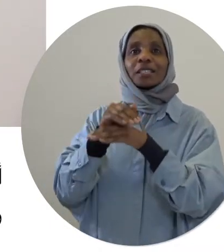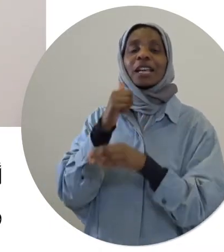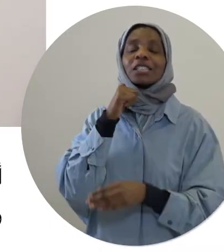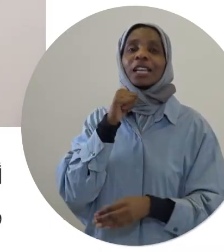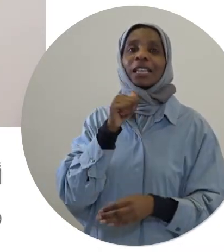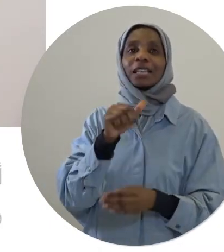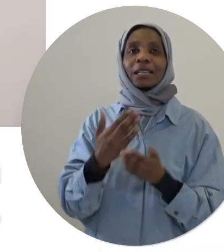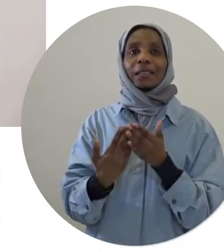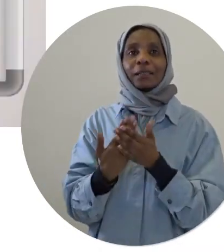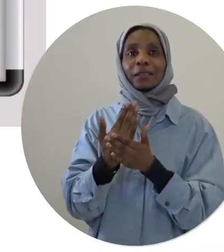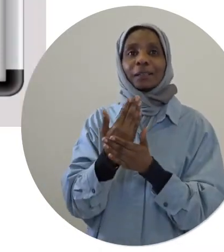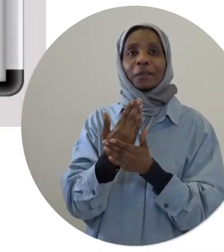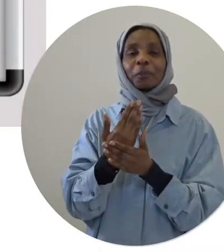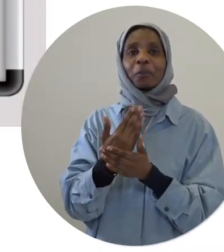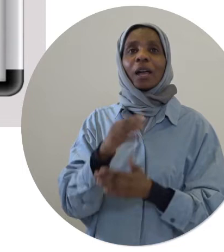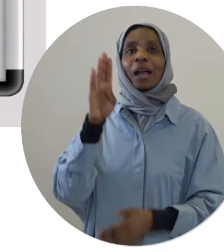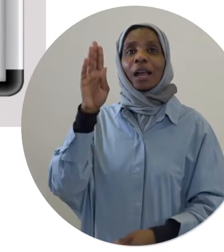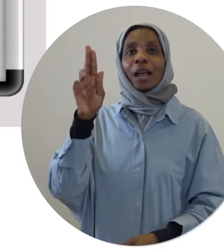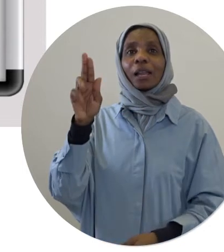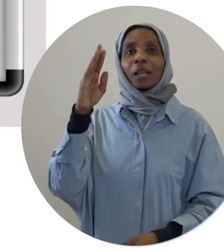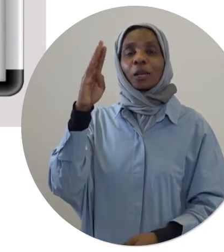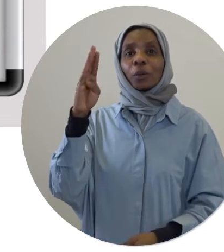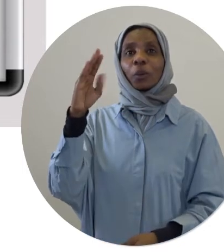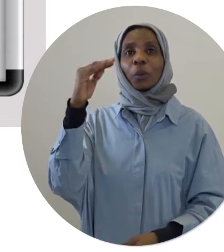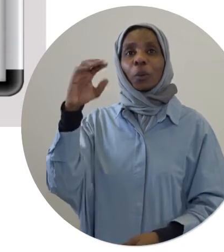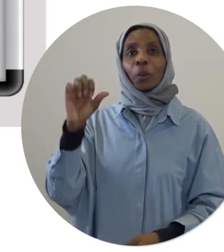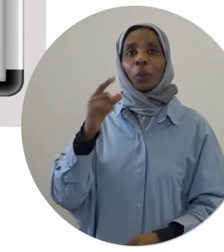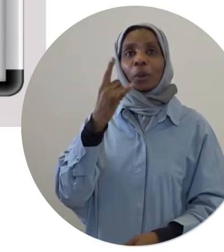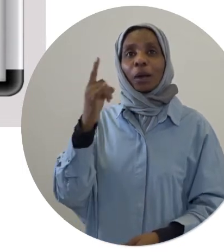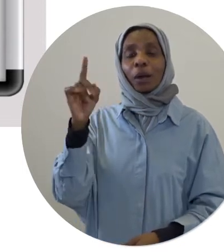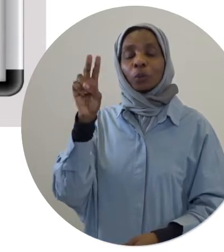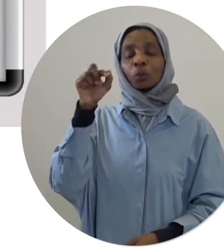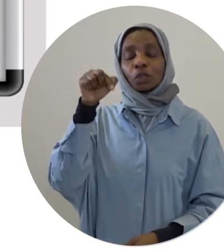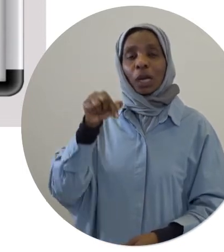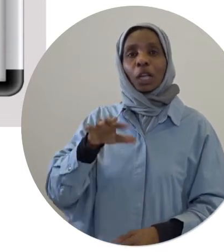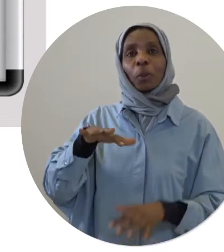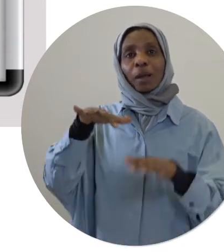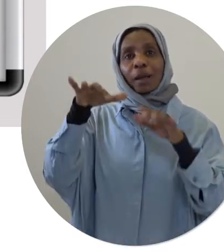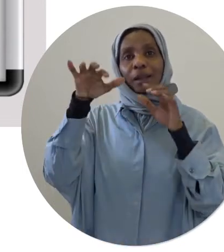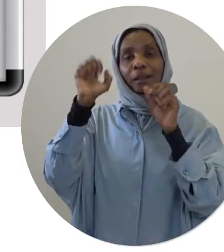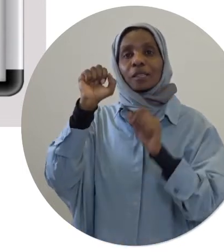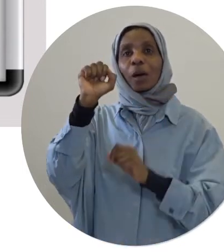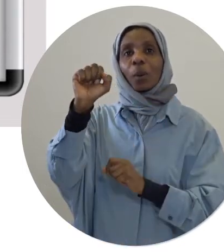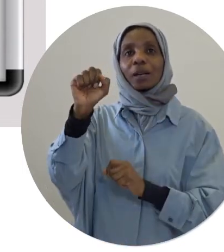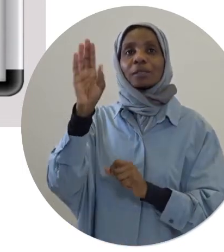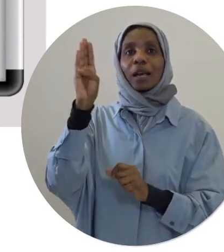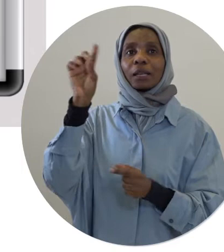الكيمياء. حلقتنا اليوم تابع الكحولات الخواص الكيميائية، وسنختم فيها الخواص الكيميائية للكحولات.